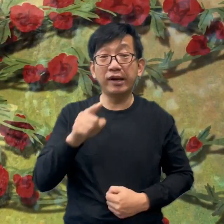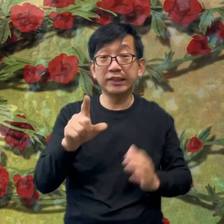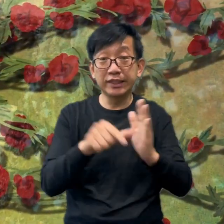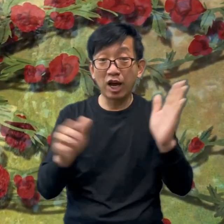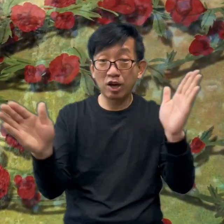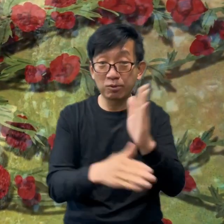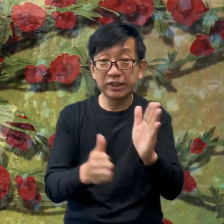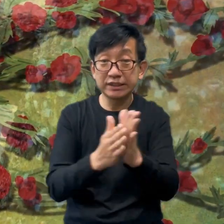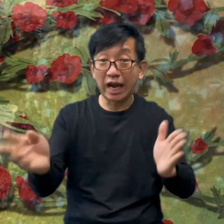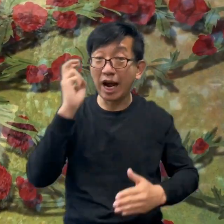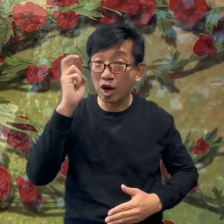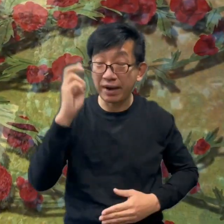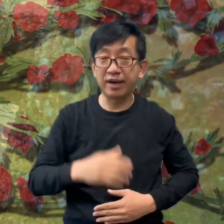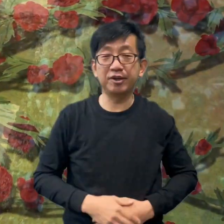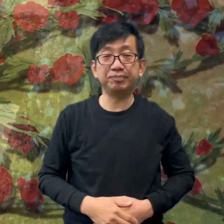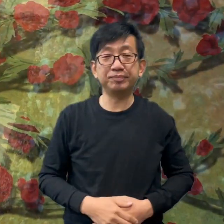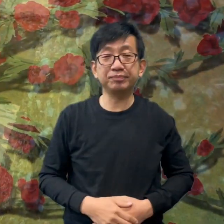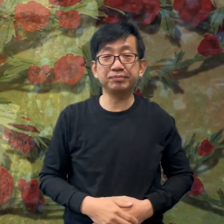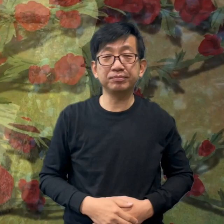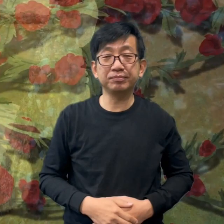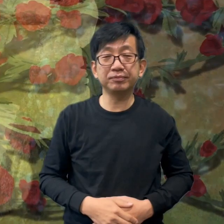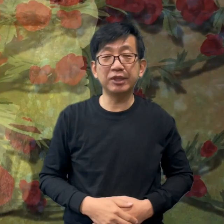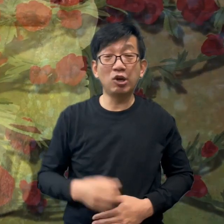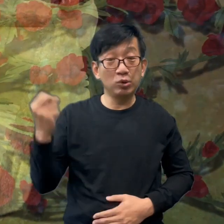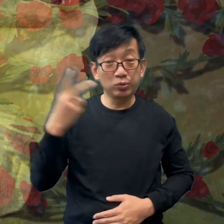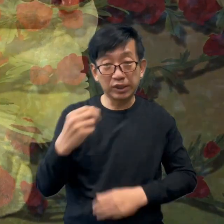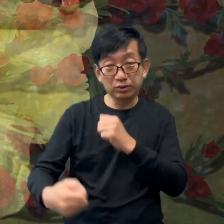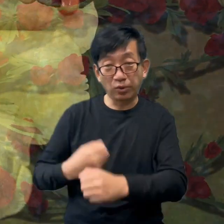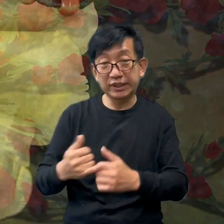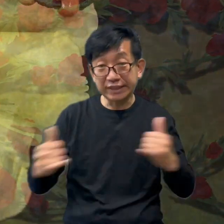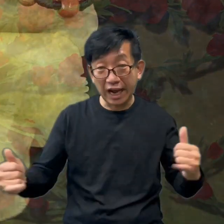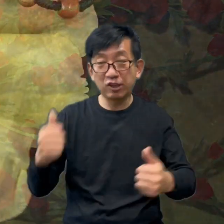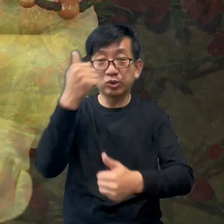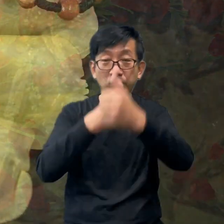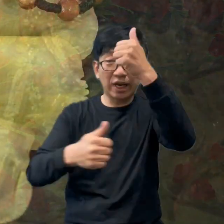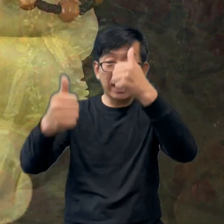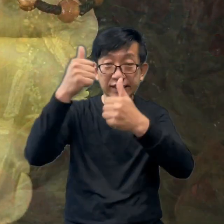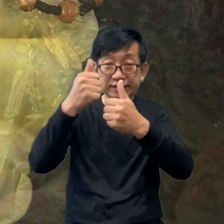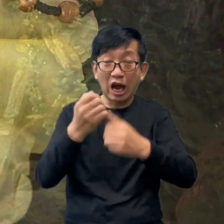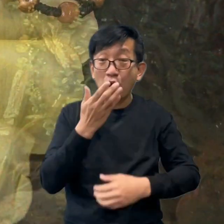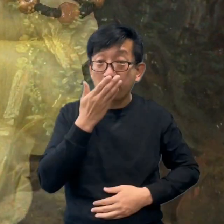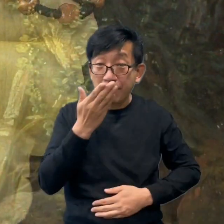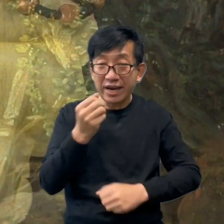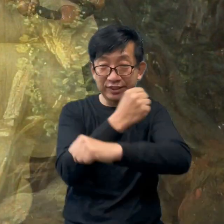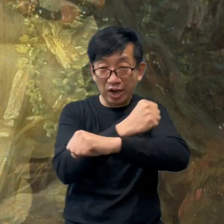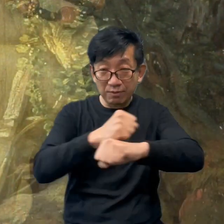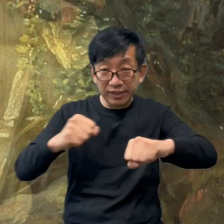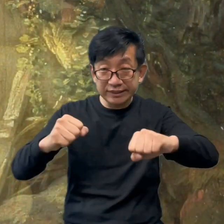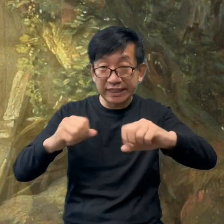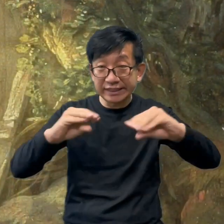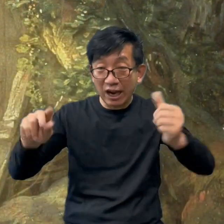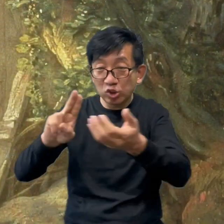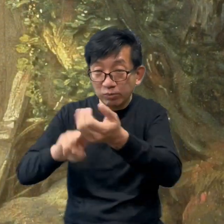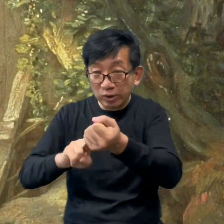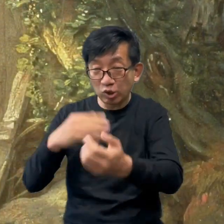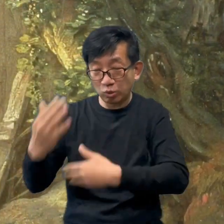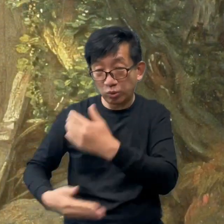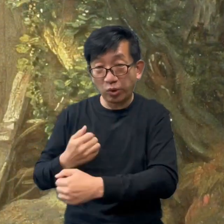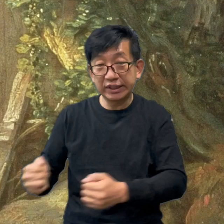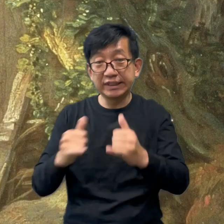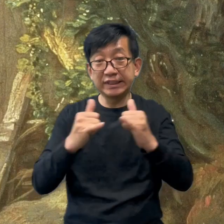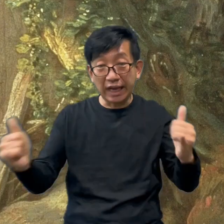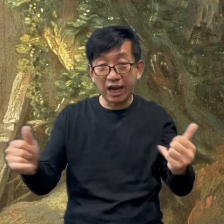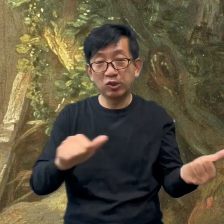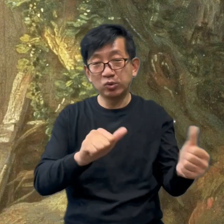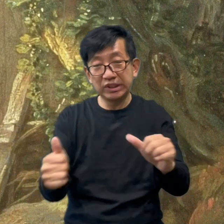바쳤다고 하는데요. 거기에서 유래한 것으로 보기도 합니다. 또 수도자들의 조상이라고 할 수 있는 사막의